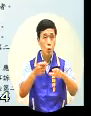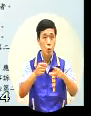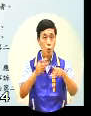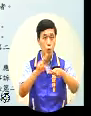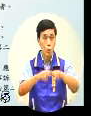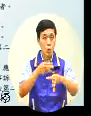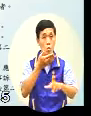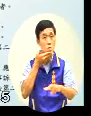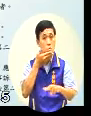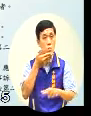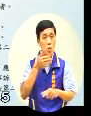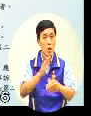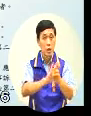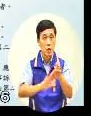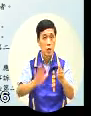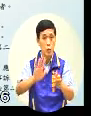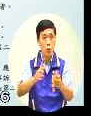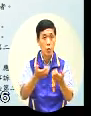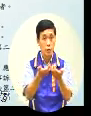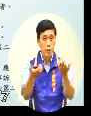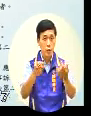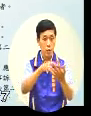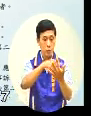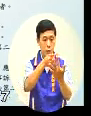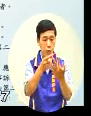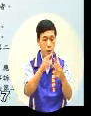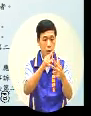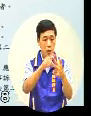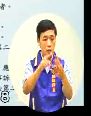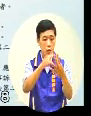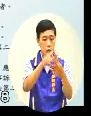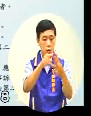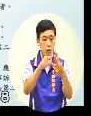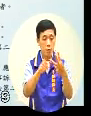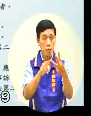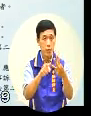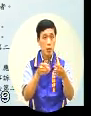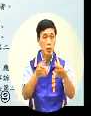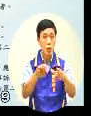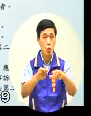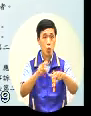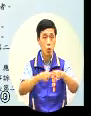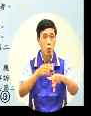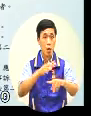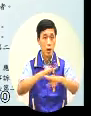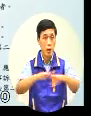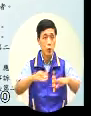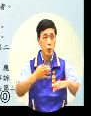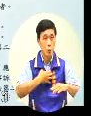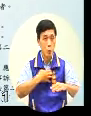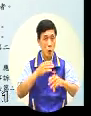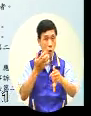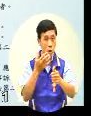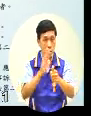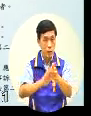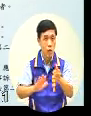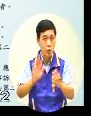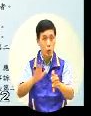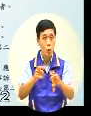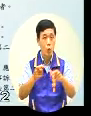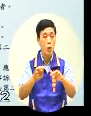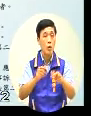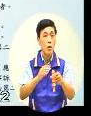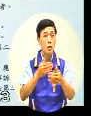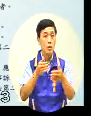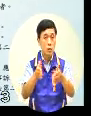依照他们有分列三个顺位。第一个顺位当然就是有违反公共安全的、妨碍交通的、妨碍任何只要有影响到我